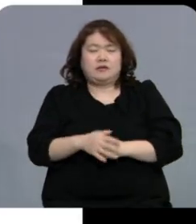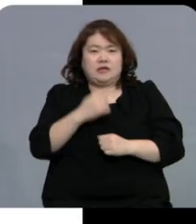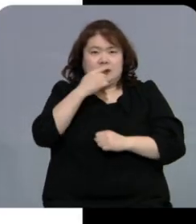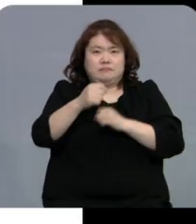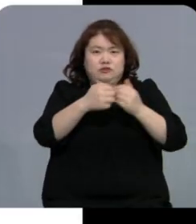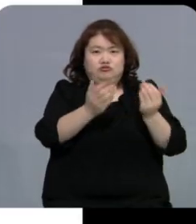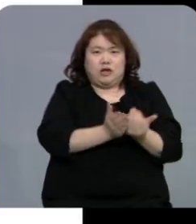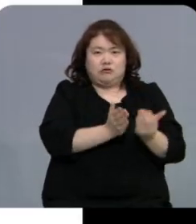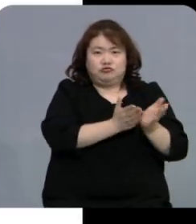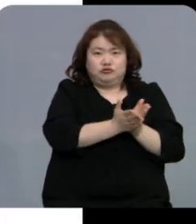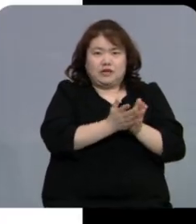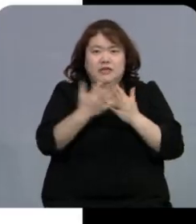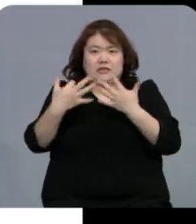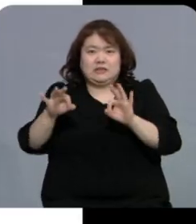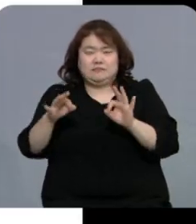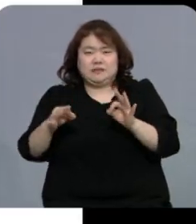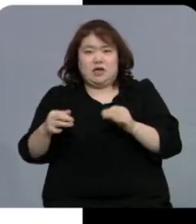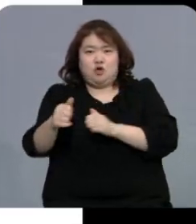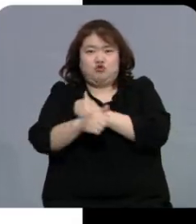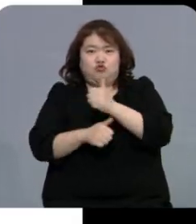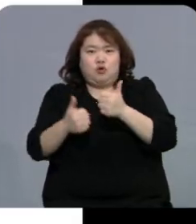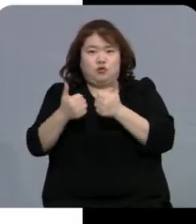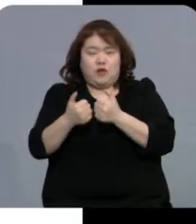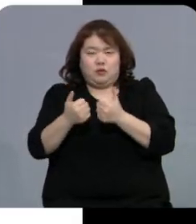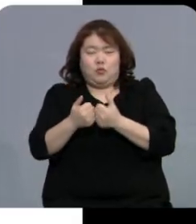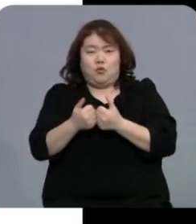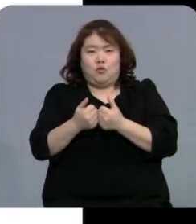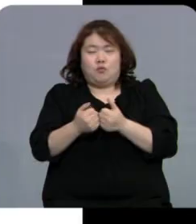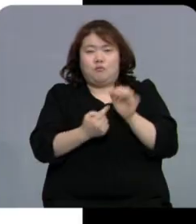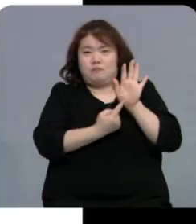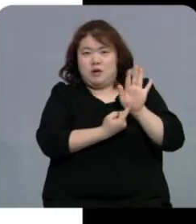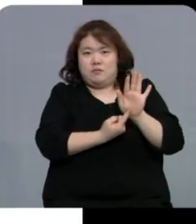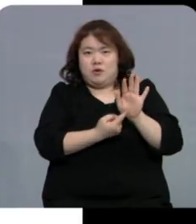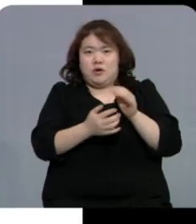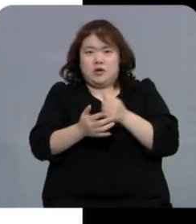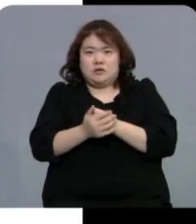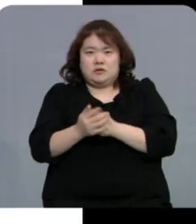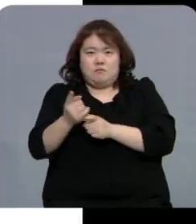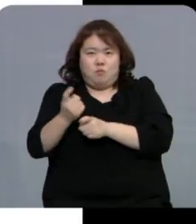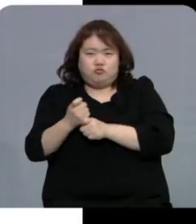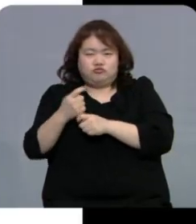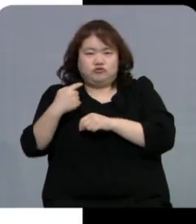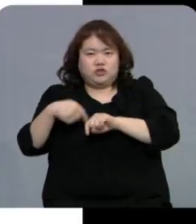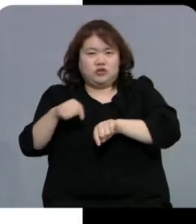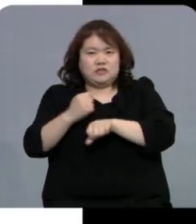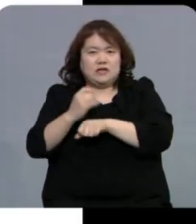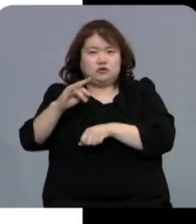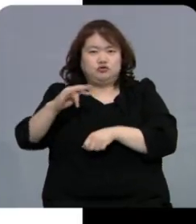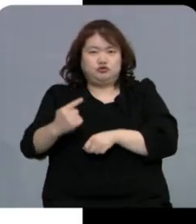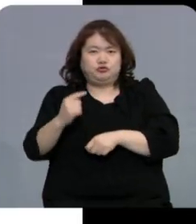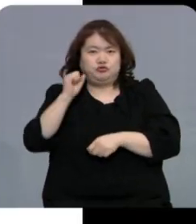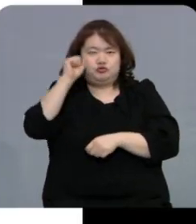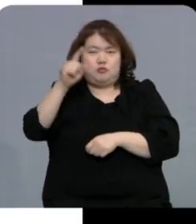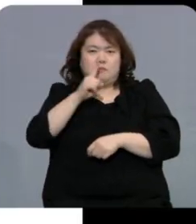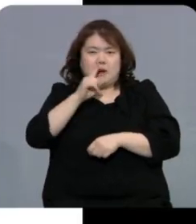민주당 군산 김제지역위원회도 잇따라 성명을 내고 증오의 정치를 부추기는 윤 후보의